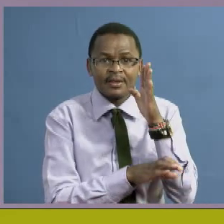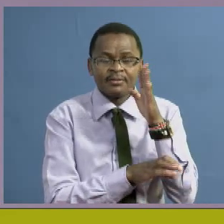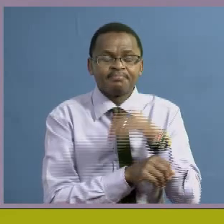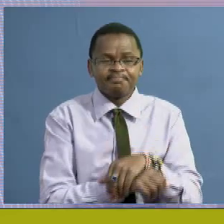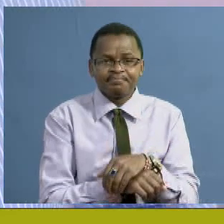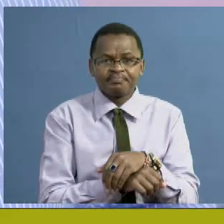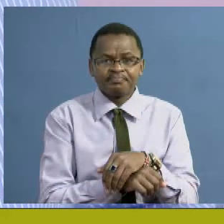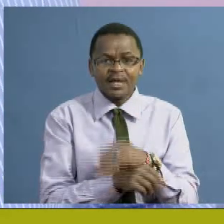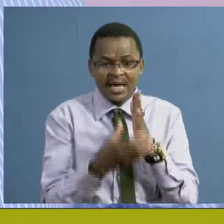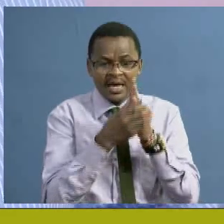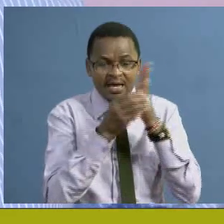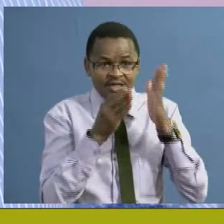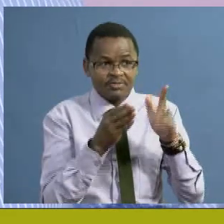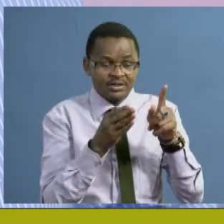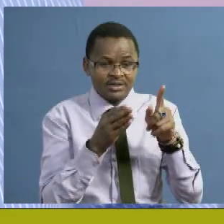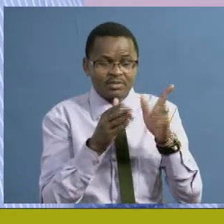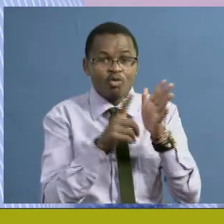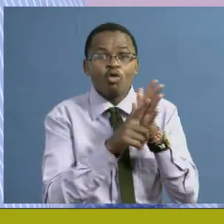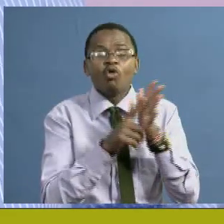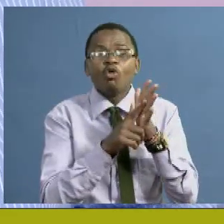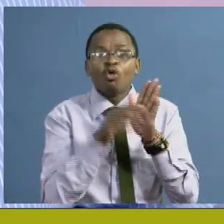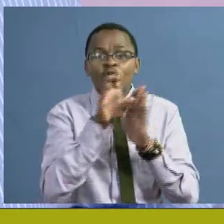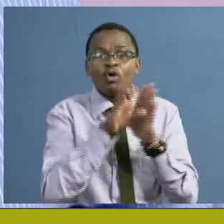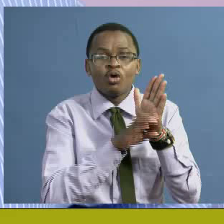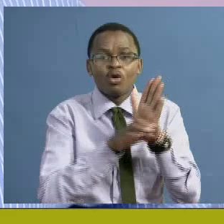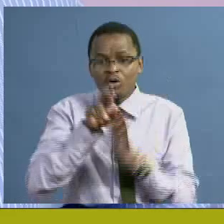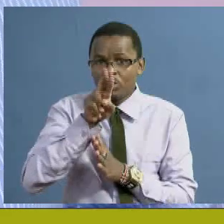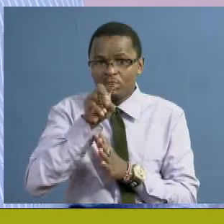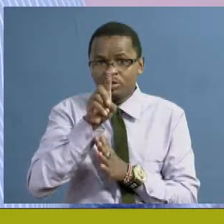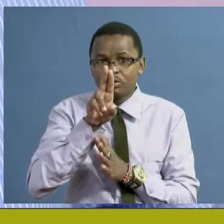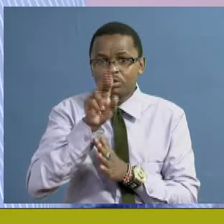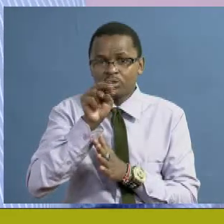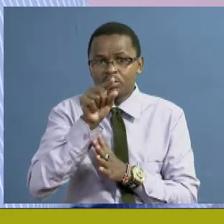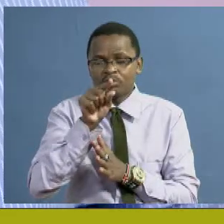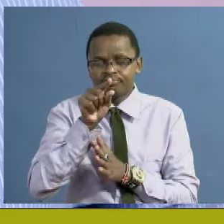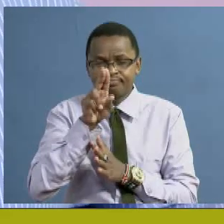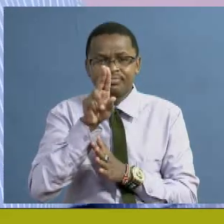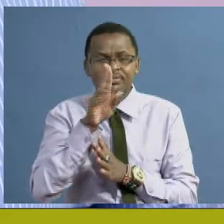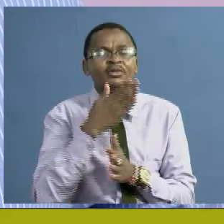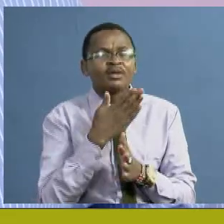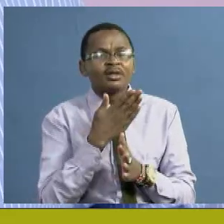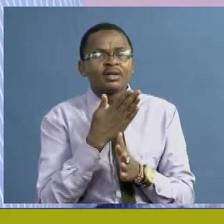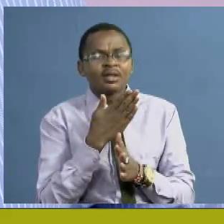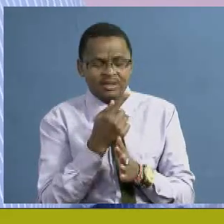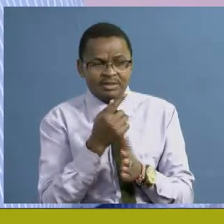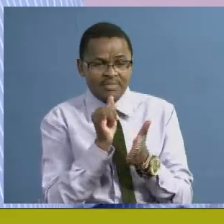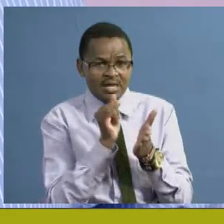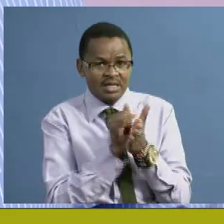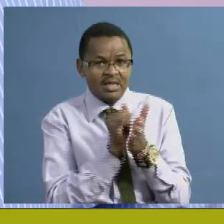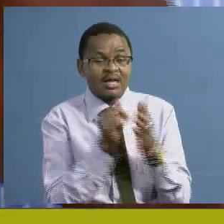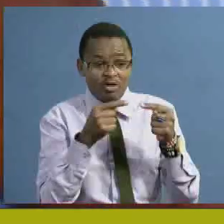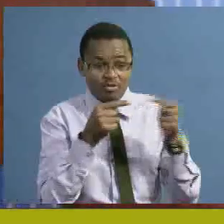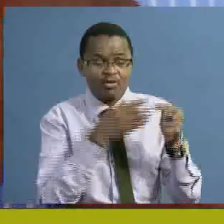Mchanganuzi wa masuala ya kisiasa na mwanasheria wa kikatiba Ndungu wa Inaina anaamini hatua hii haitalemaza shughuli za